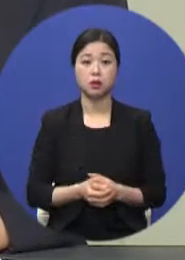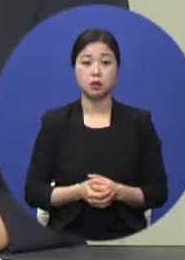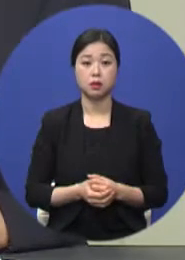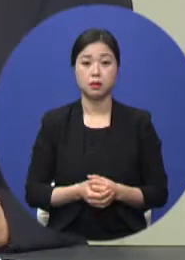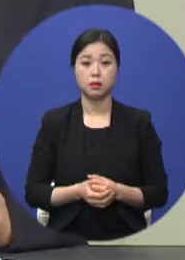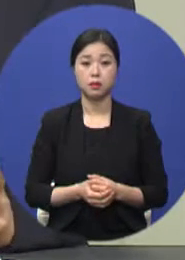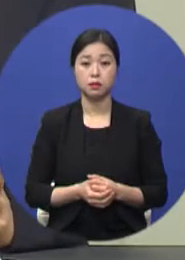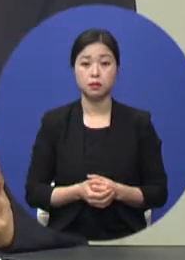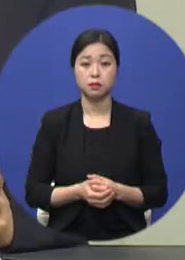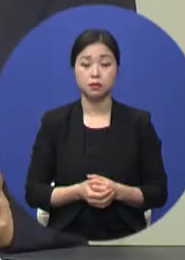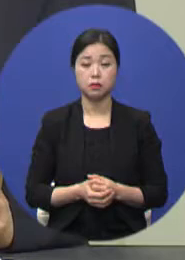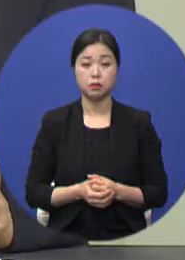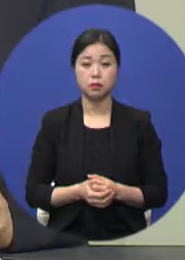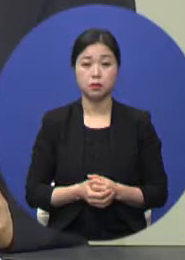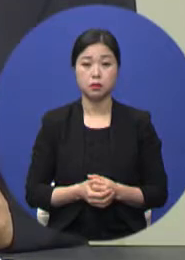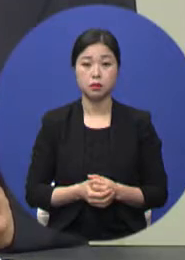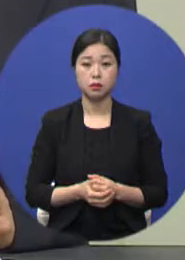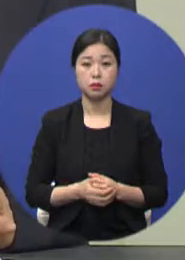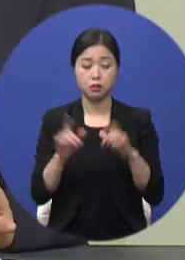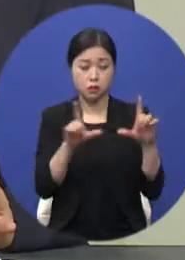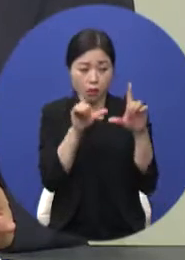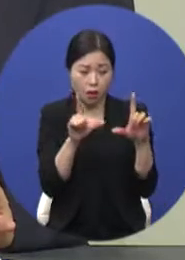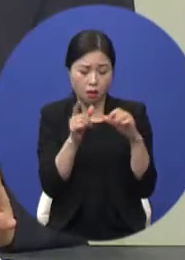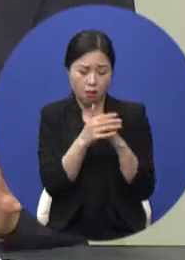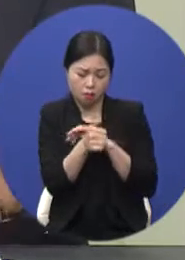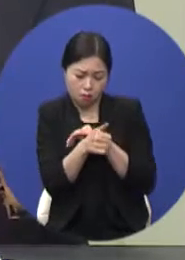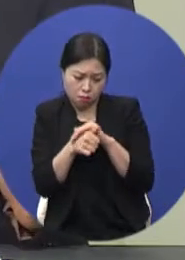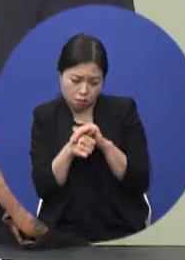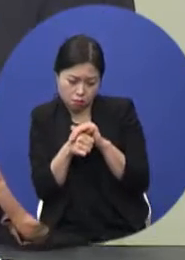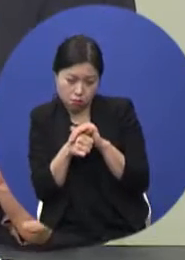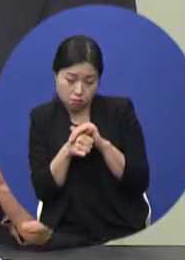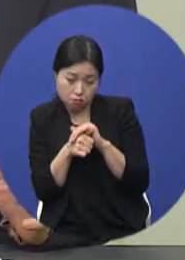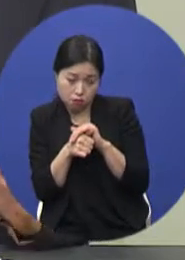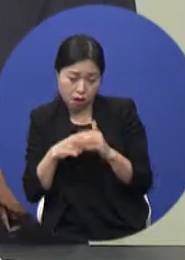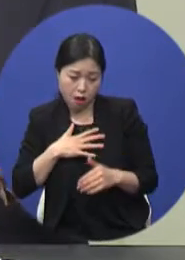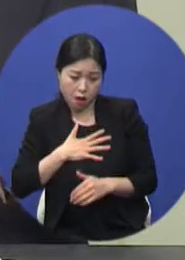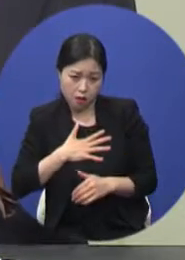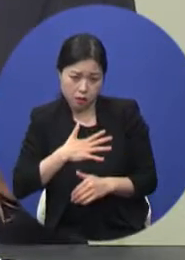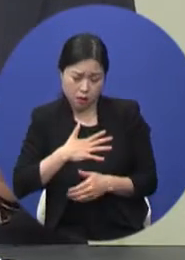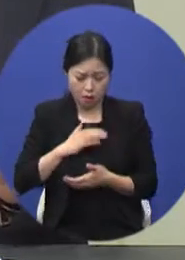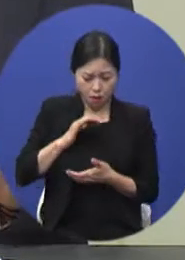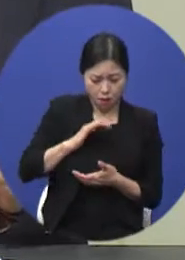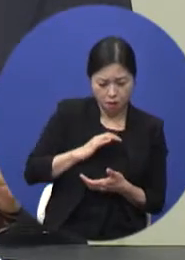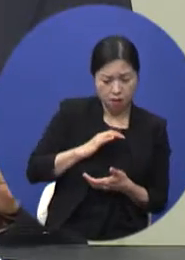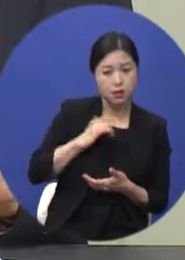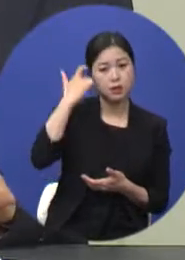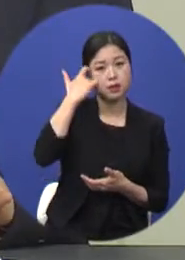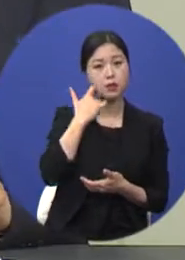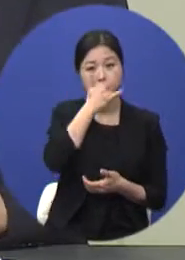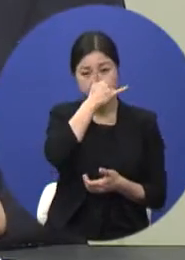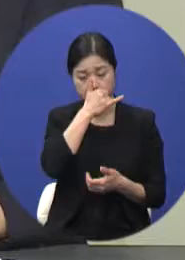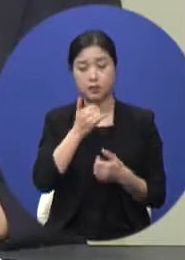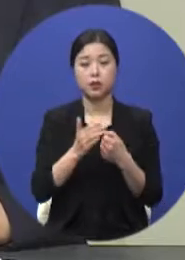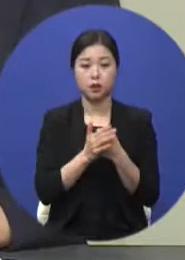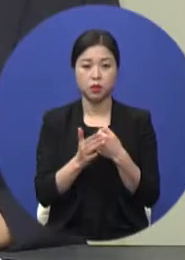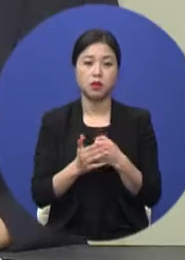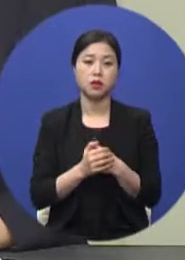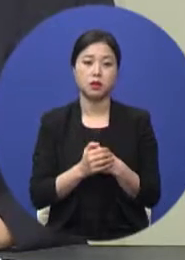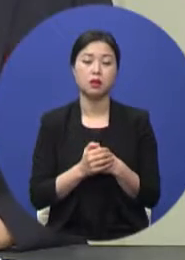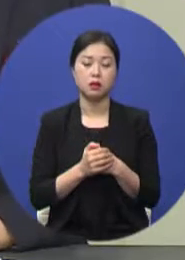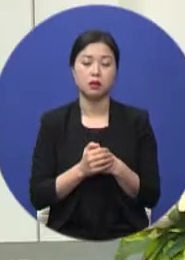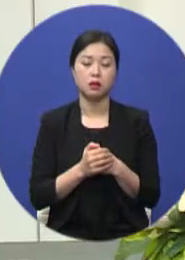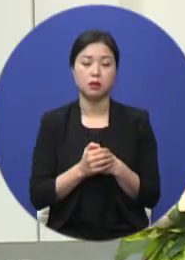그렇죠. 그래서 모든 게 이제 생활에 위축이 오고 모든 게 심리적으로도 이제 그 저하가 되다 보니까 이제 이렇게 된 것 같아요. 이게